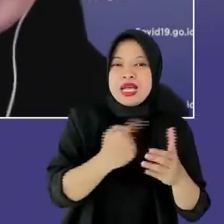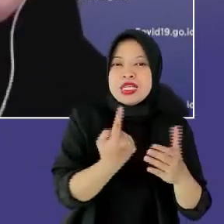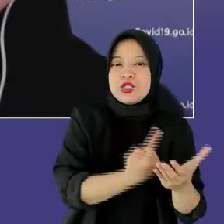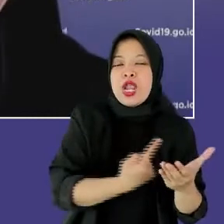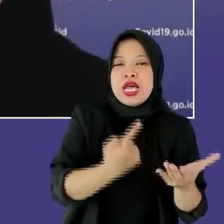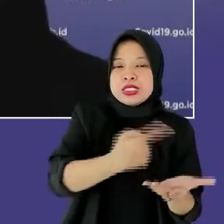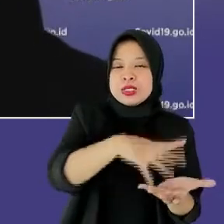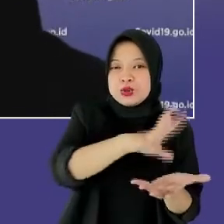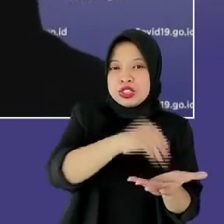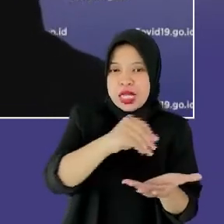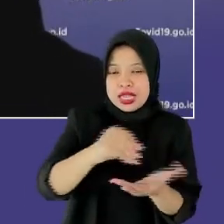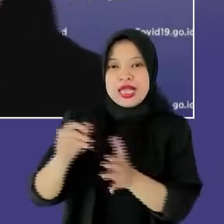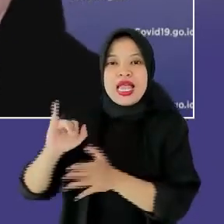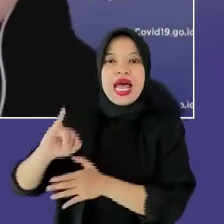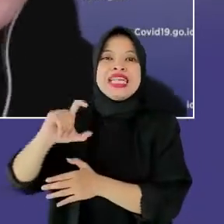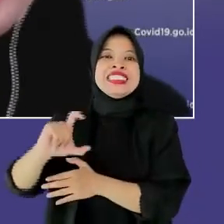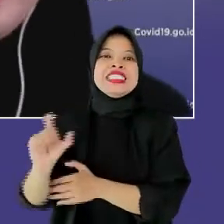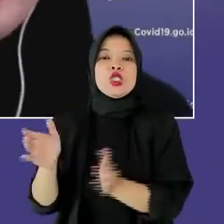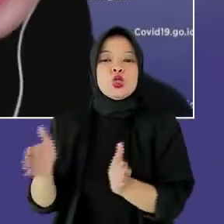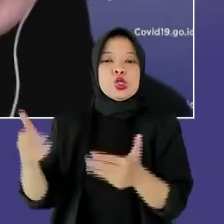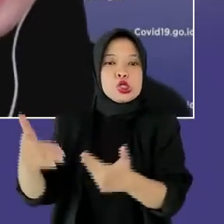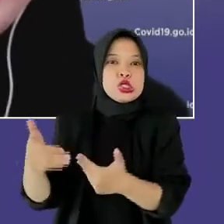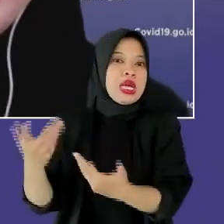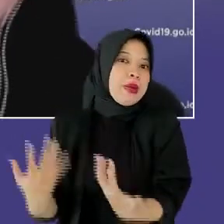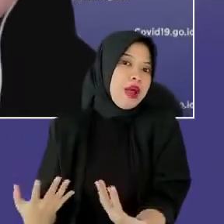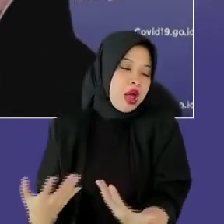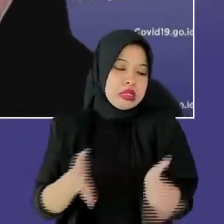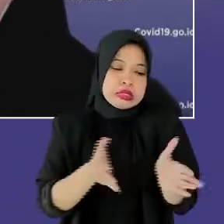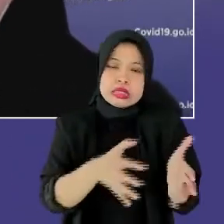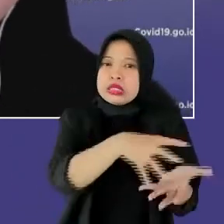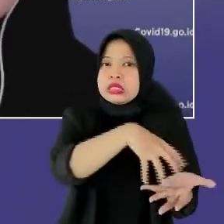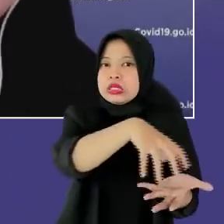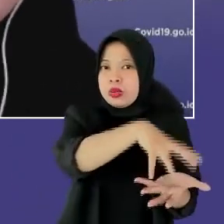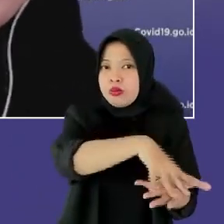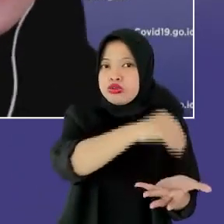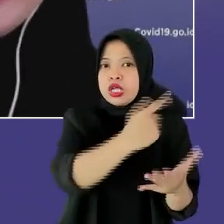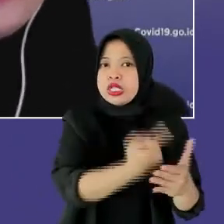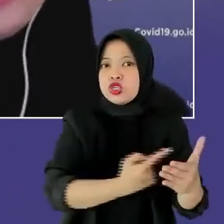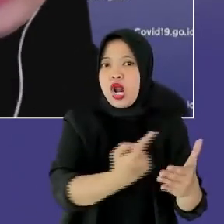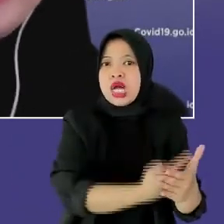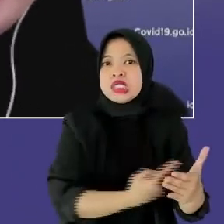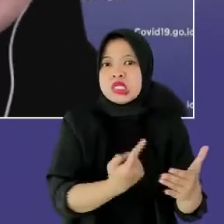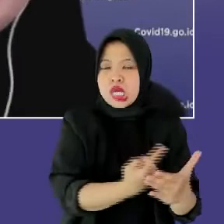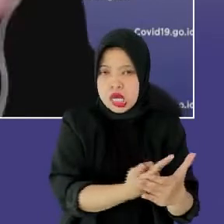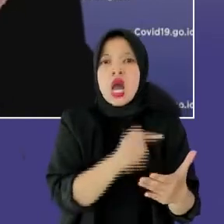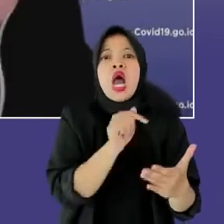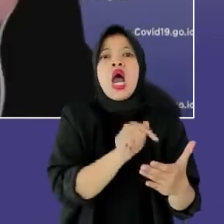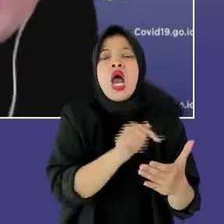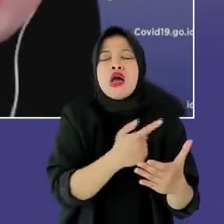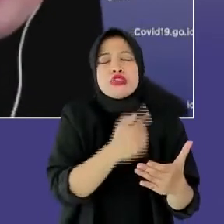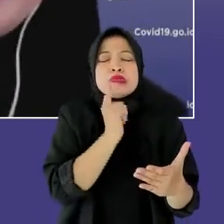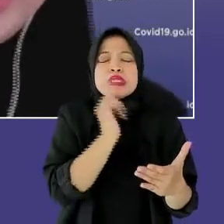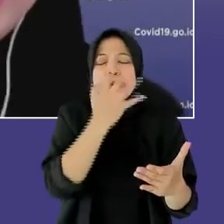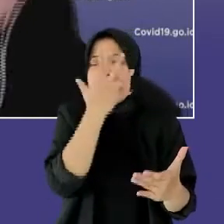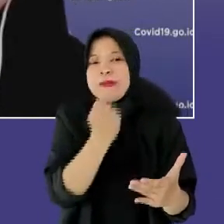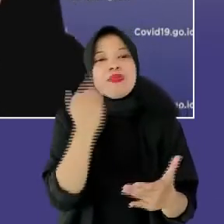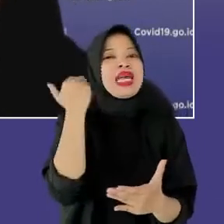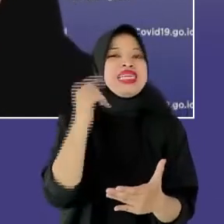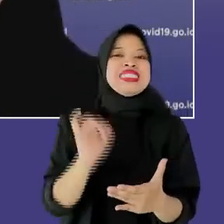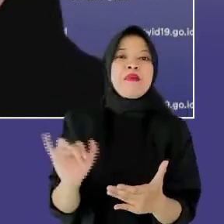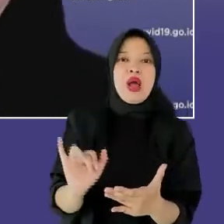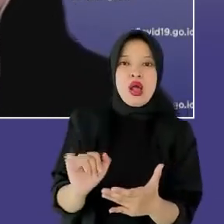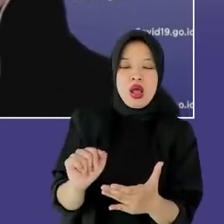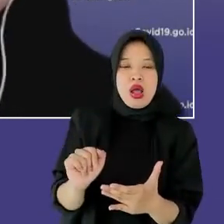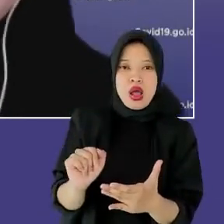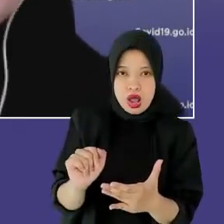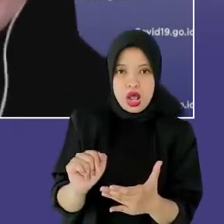isolasi sama ruang ICU. Nah, di sini bisa kita lihat mungkin gambaran untuk ruang isolasi ini mirip dengan yang tadi, karena